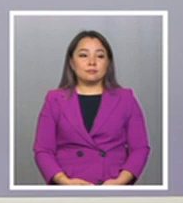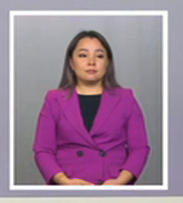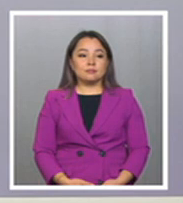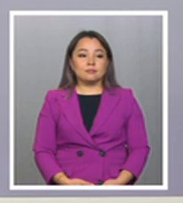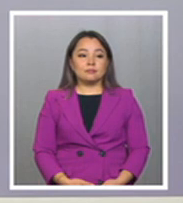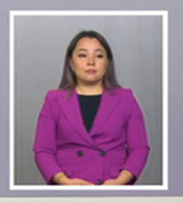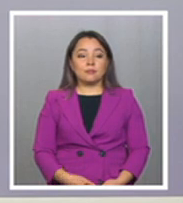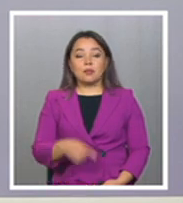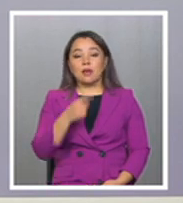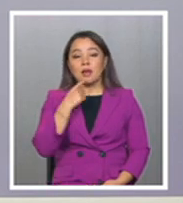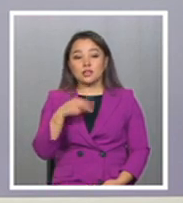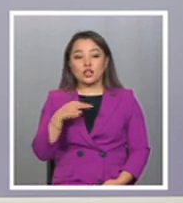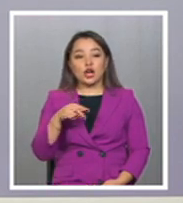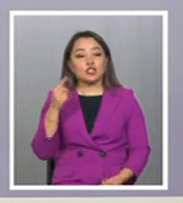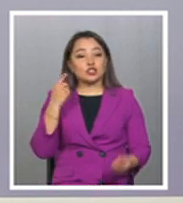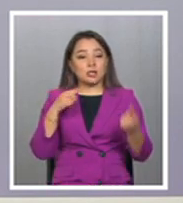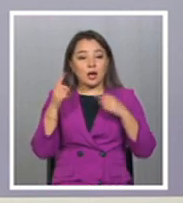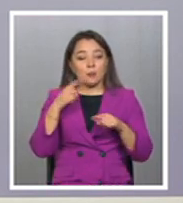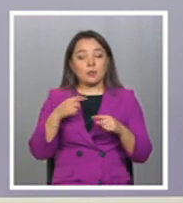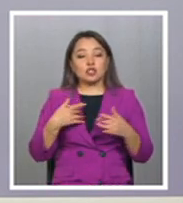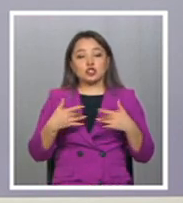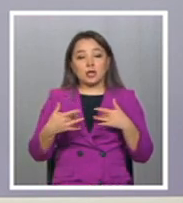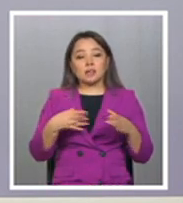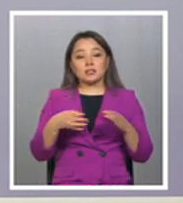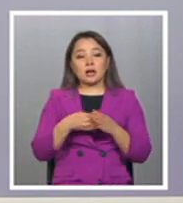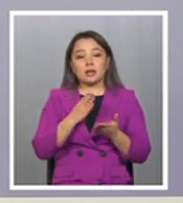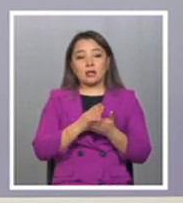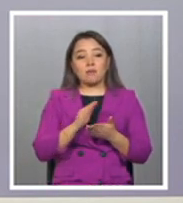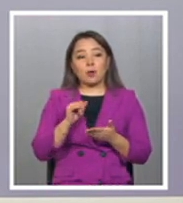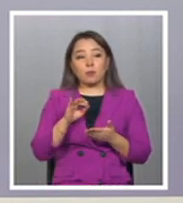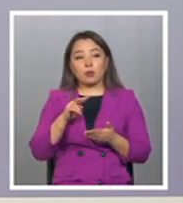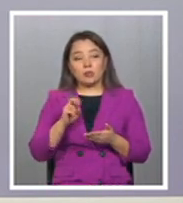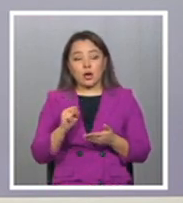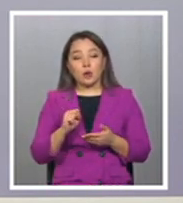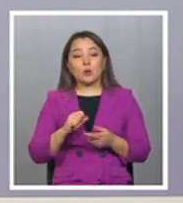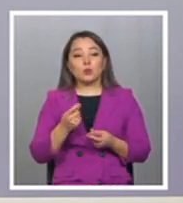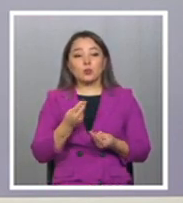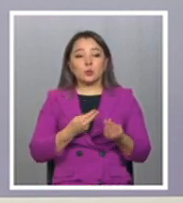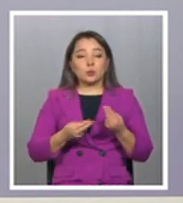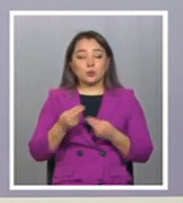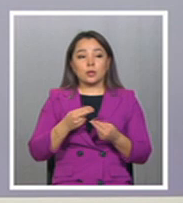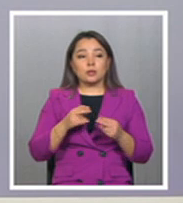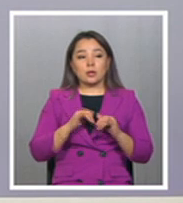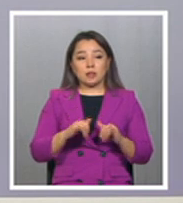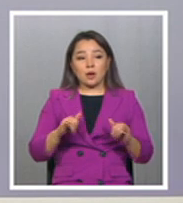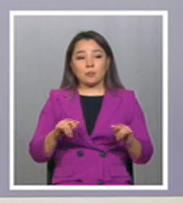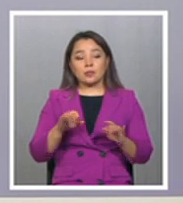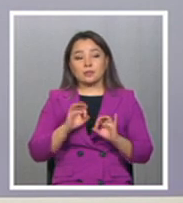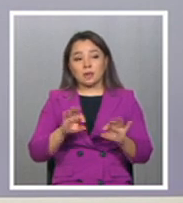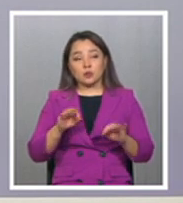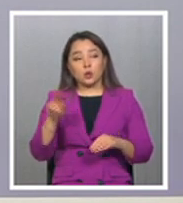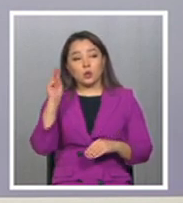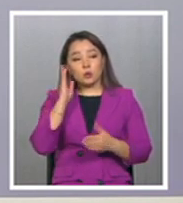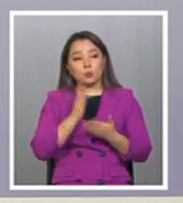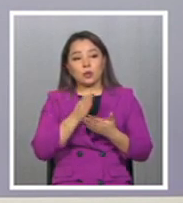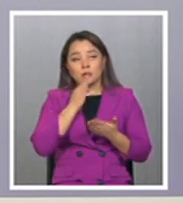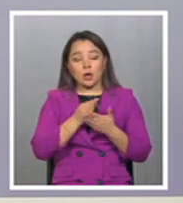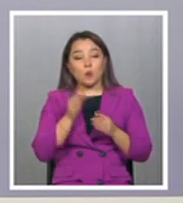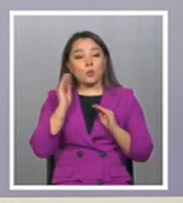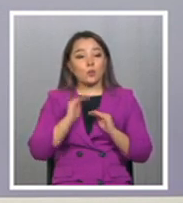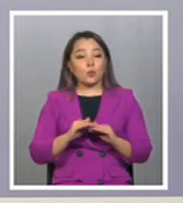сабақта. Әдеби шығарманың жанрына қарай, фабуласы мен сюжеттік дамуын сипаттап үйренесіз.